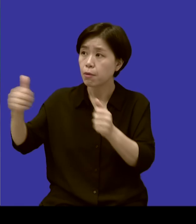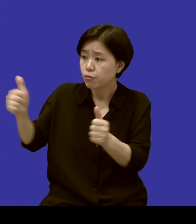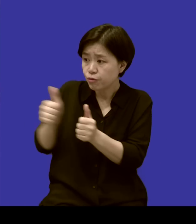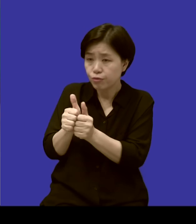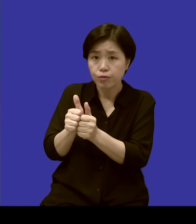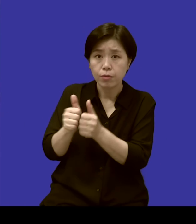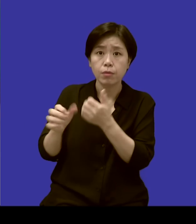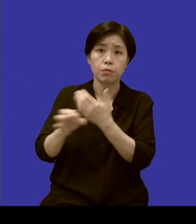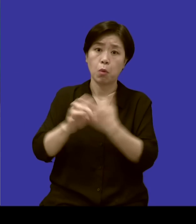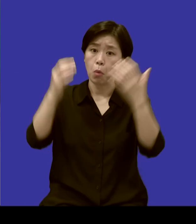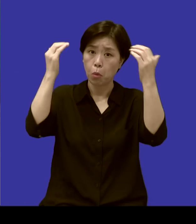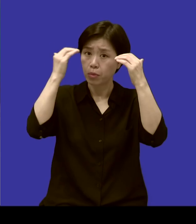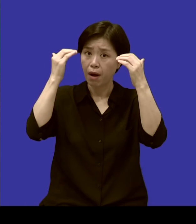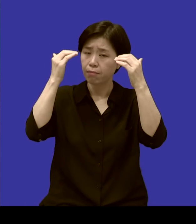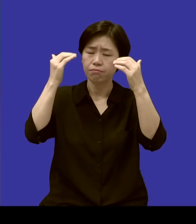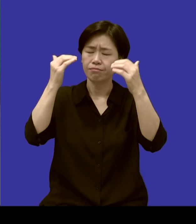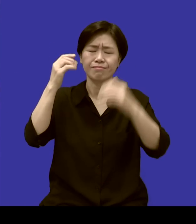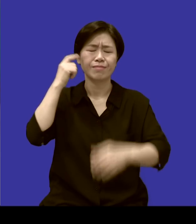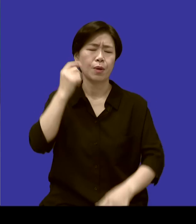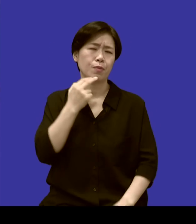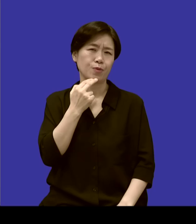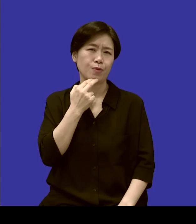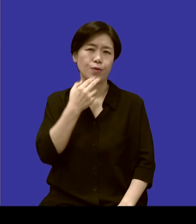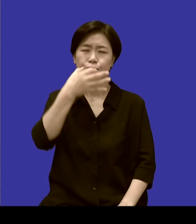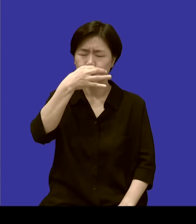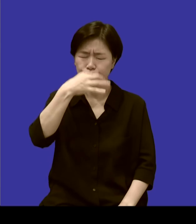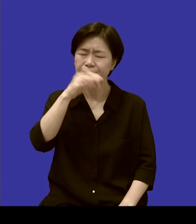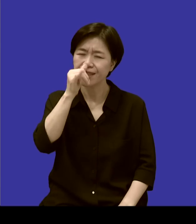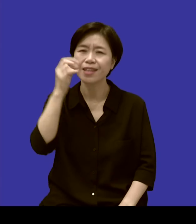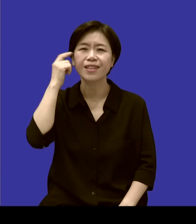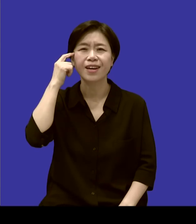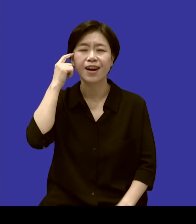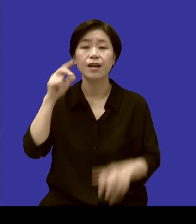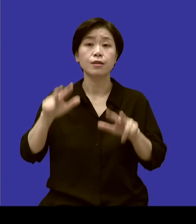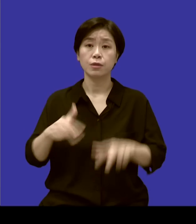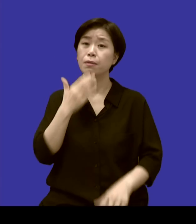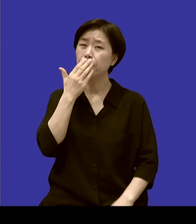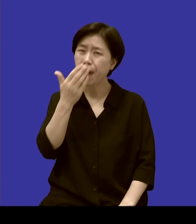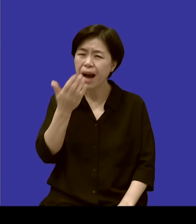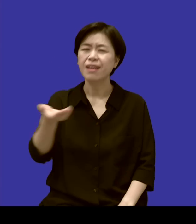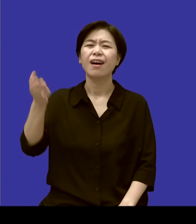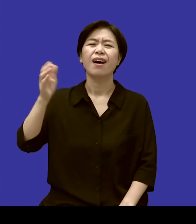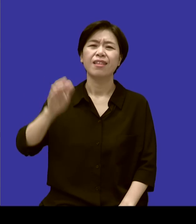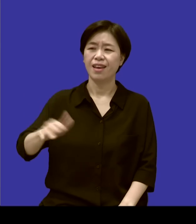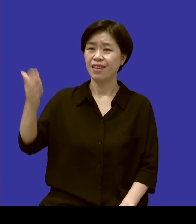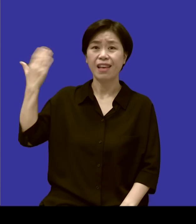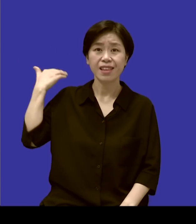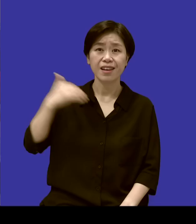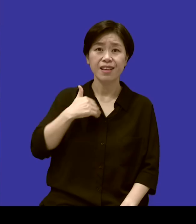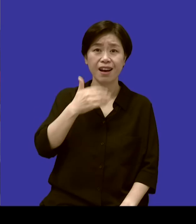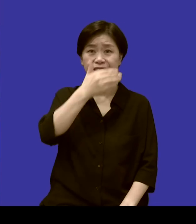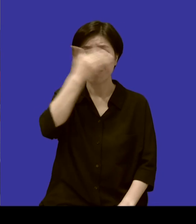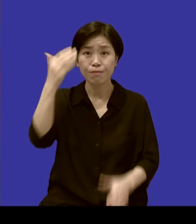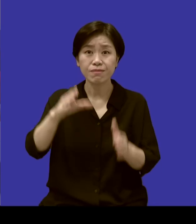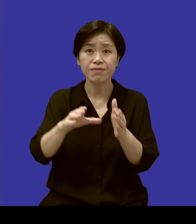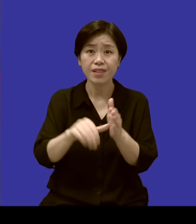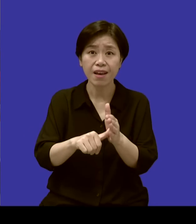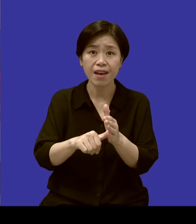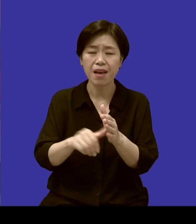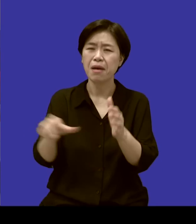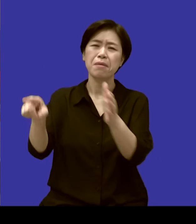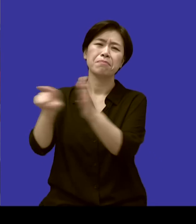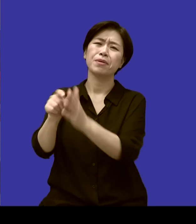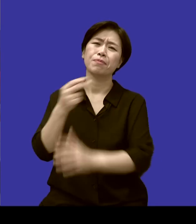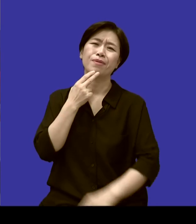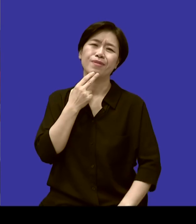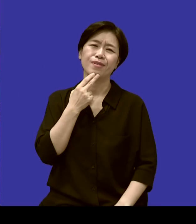네네. 하나님의 또 다른 계획이 있으시다. 이렇게 해석이 되어지지만 네. 그때는 몰랐잖아요. 네. 그때는 뭐 그러니까는- 있었어요? 그때는